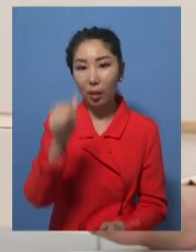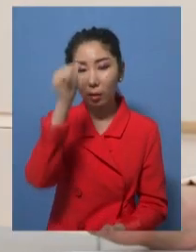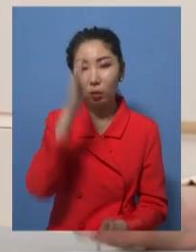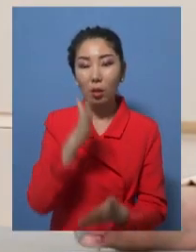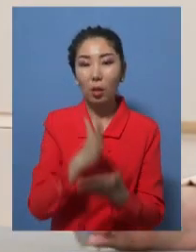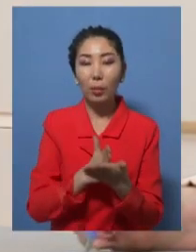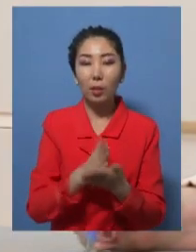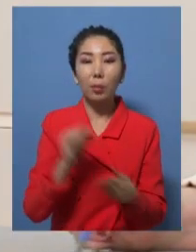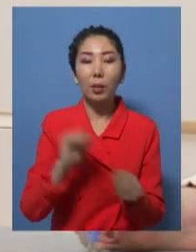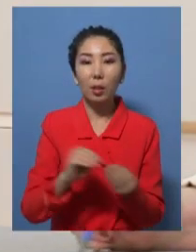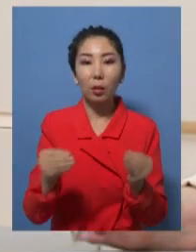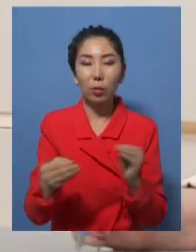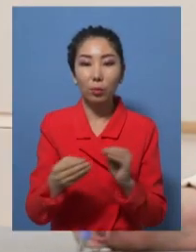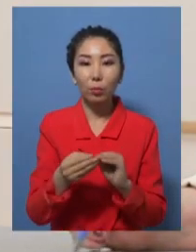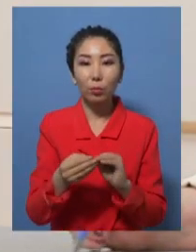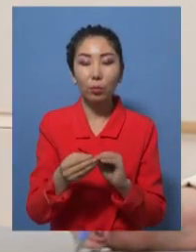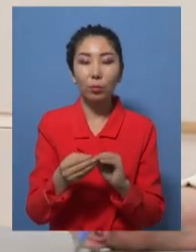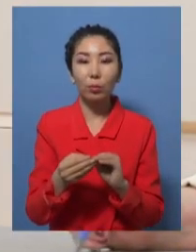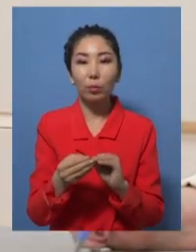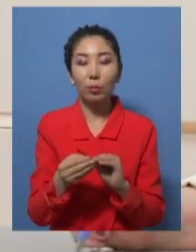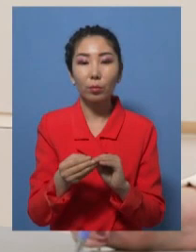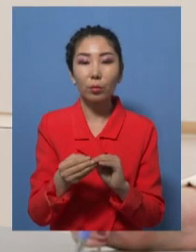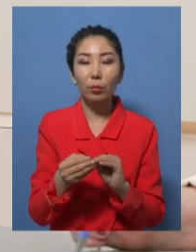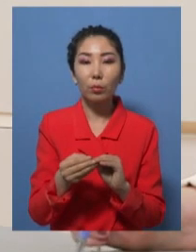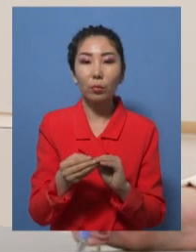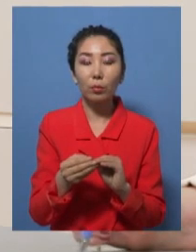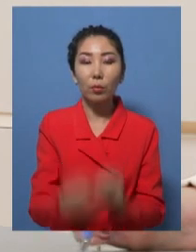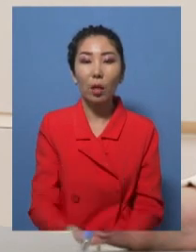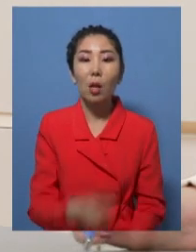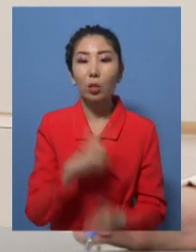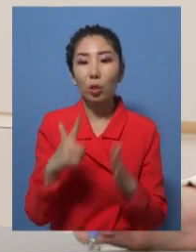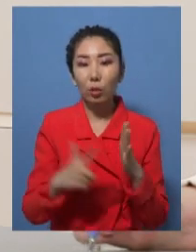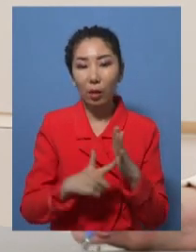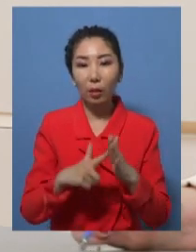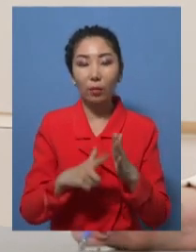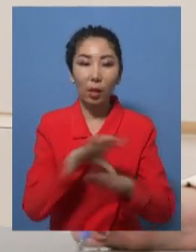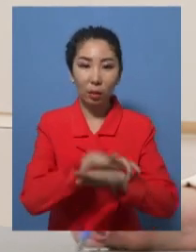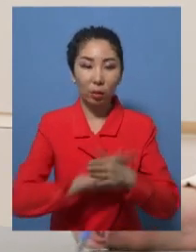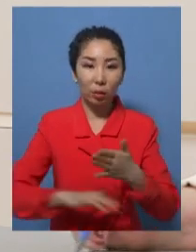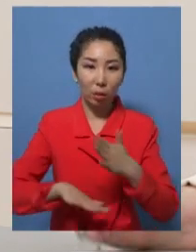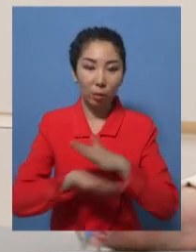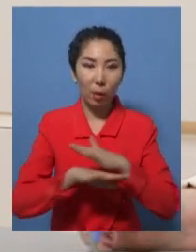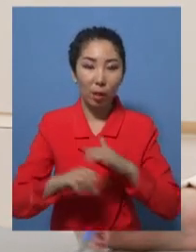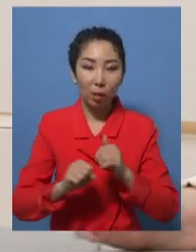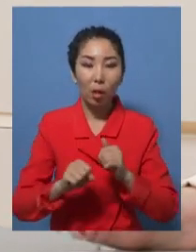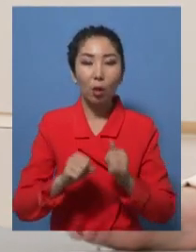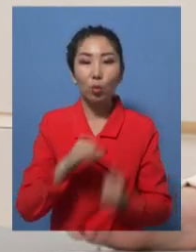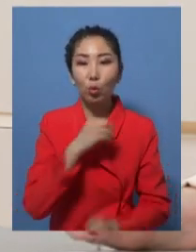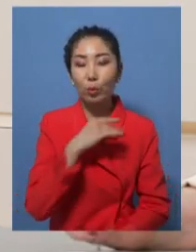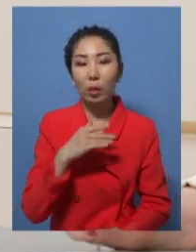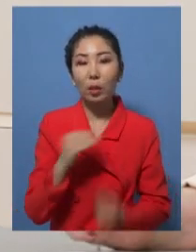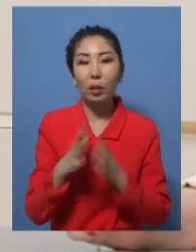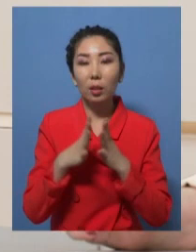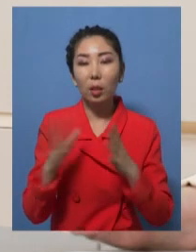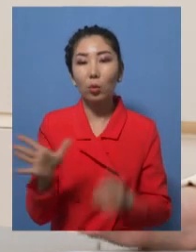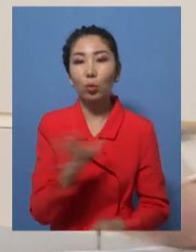Сондай мәселе. Сондықтан енді 7 фактіге өсіп отырған мал ұрлығы көп жағдайда